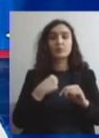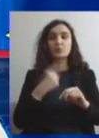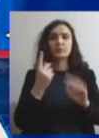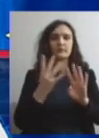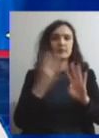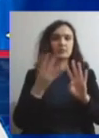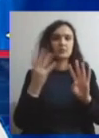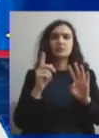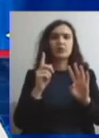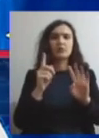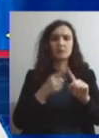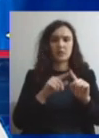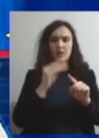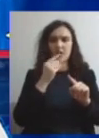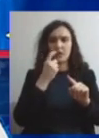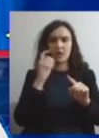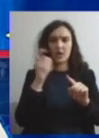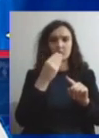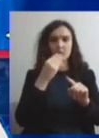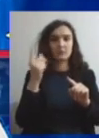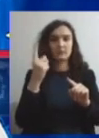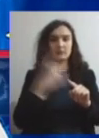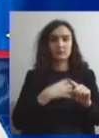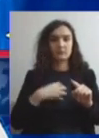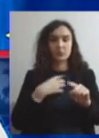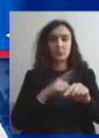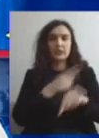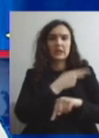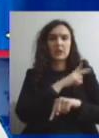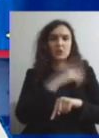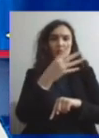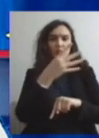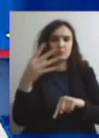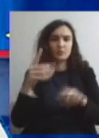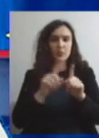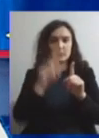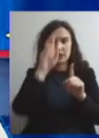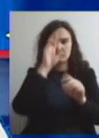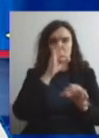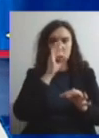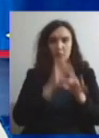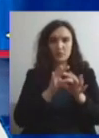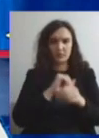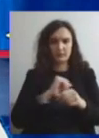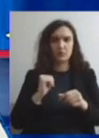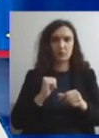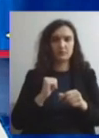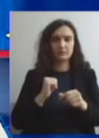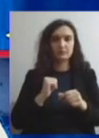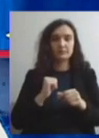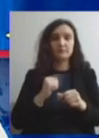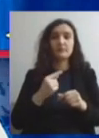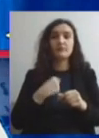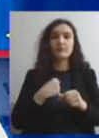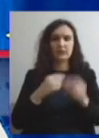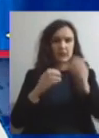ხარისხი. ამ შემთხვევაში, ისევე როგორც კლინიკების შემთხვევაში, სახელმწიფო იღებს ამ პასუხისმგებლობას და ჩვენ